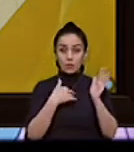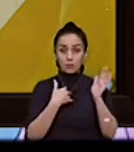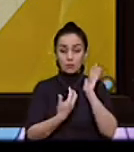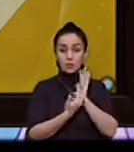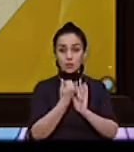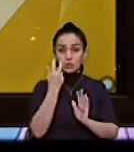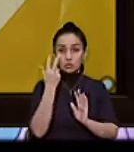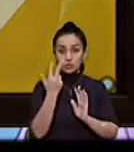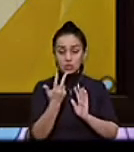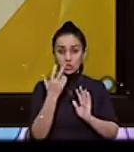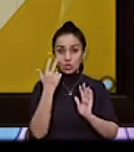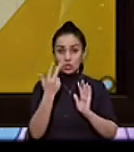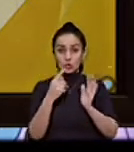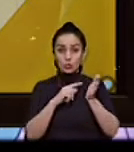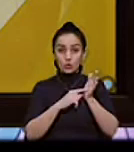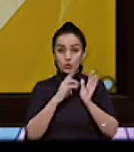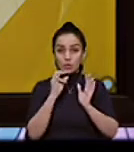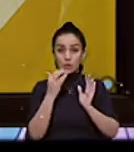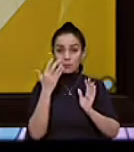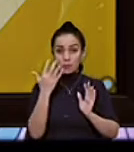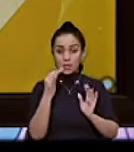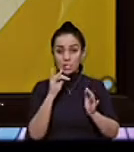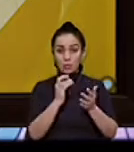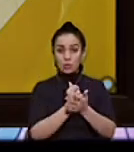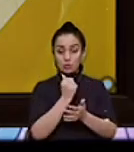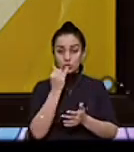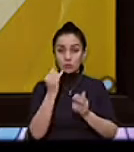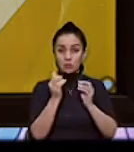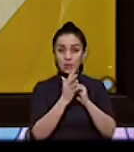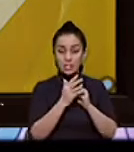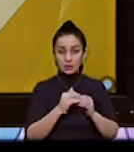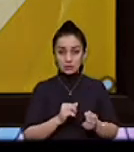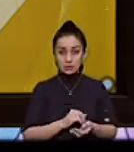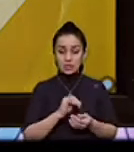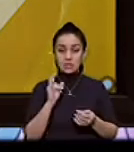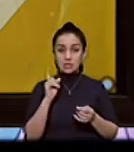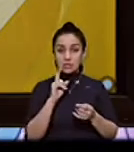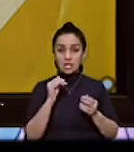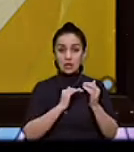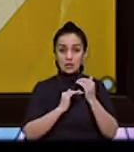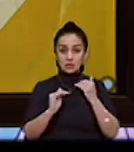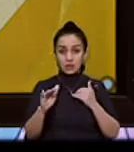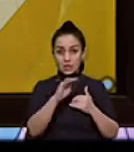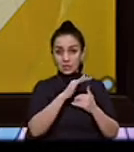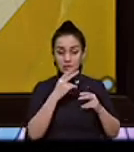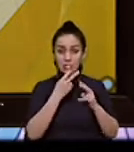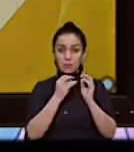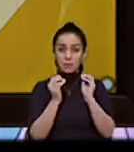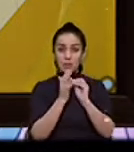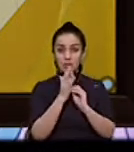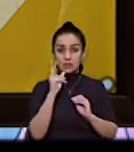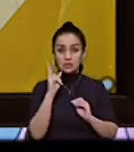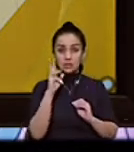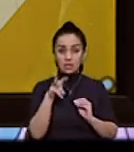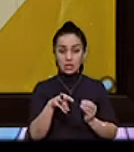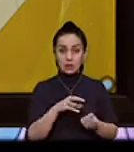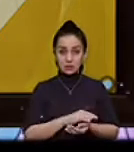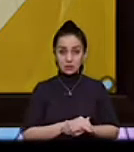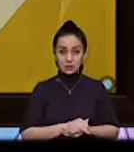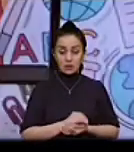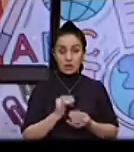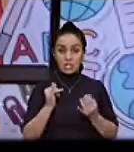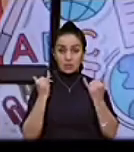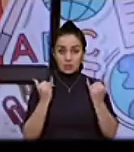8, мы получили 3, 3 умножаем на 5, получаем 15. Заасфальтировали 15